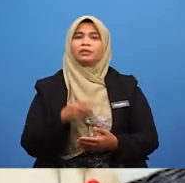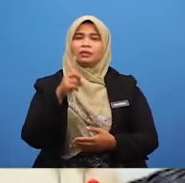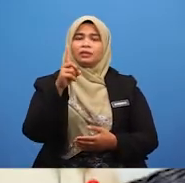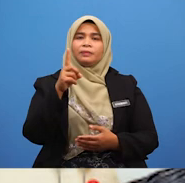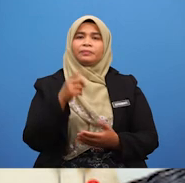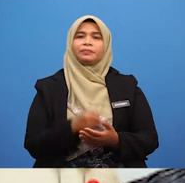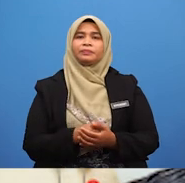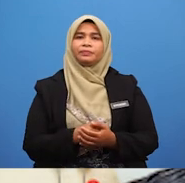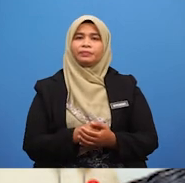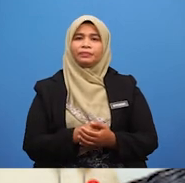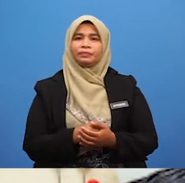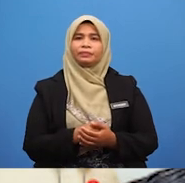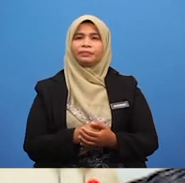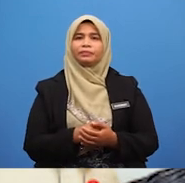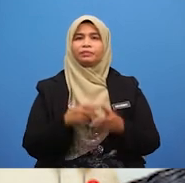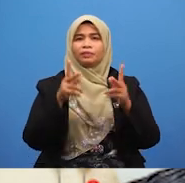Yang pertama ialah